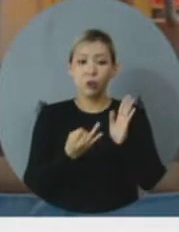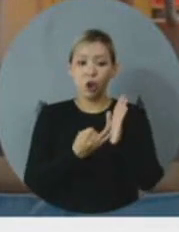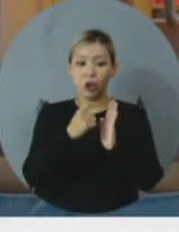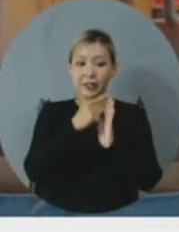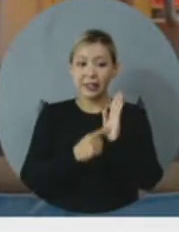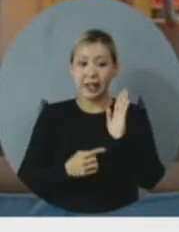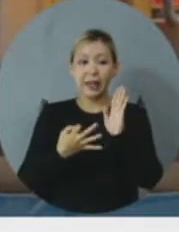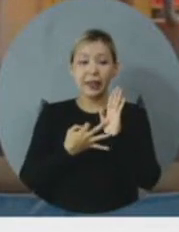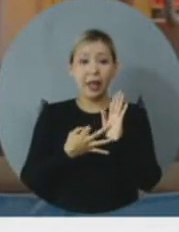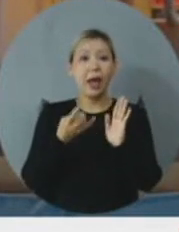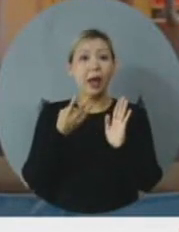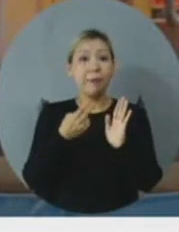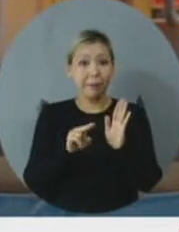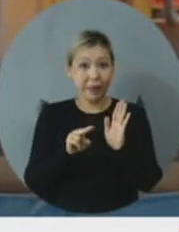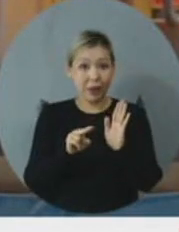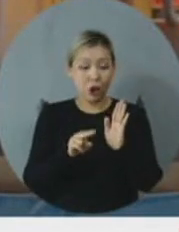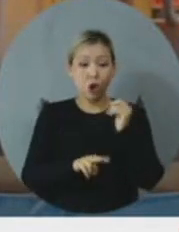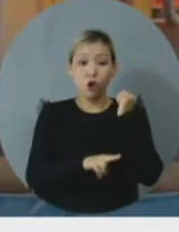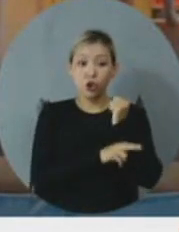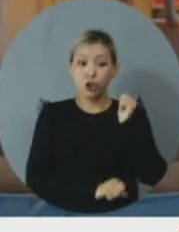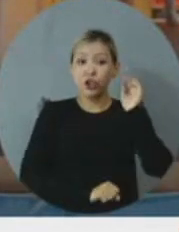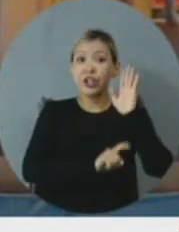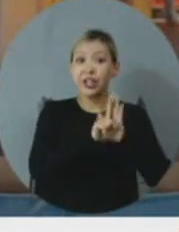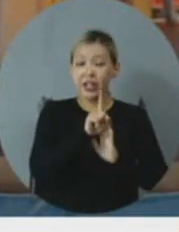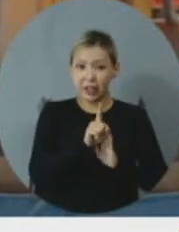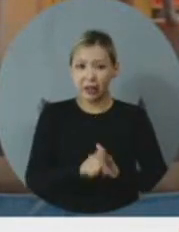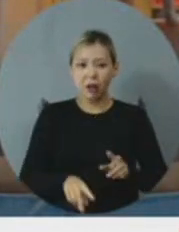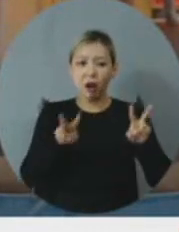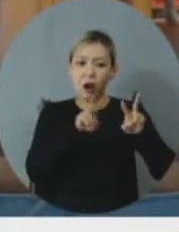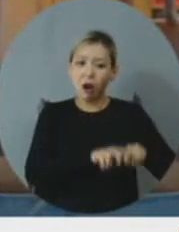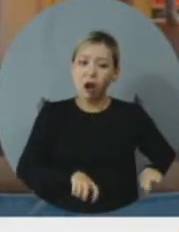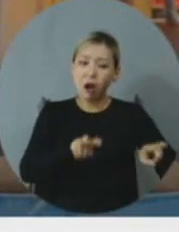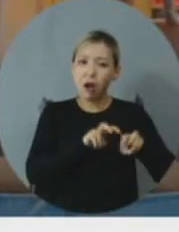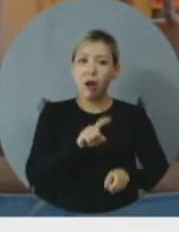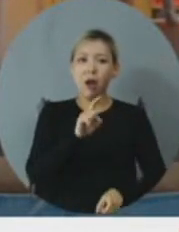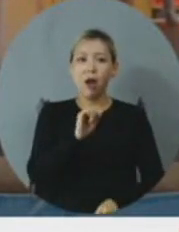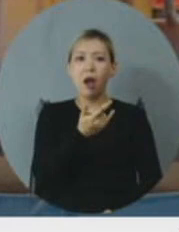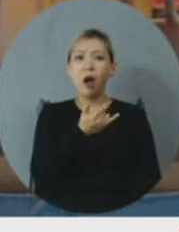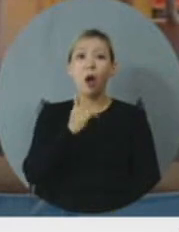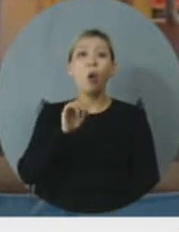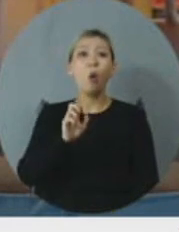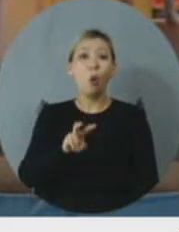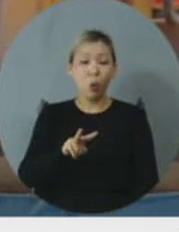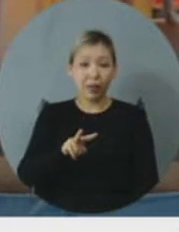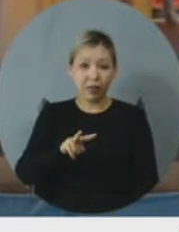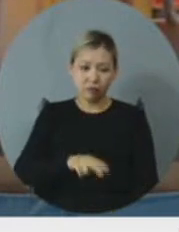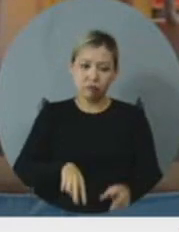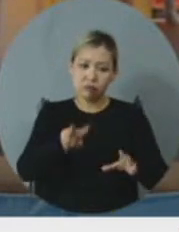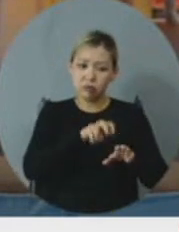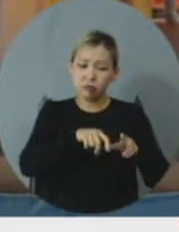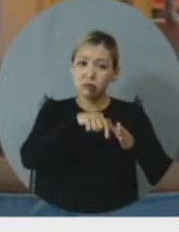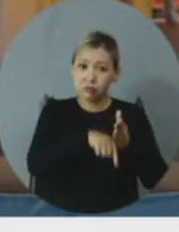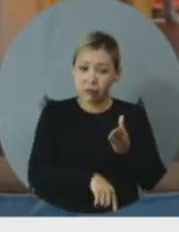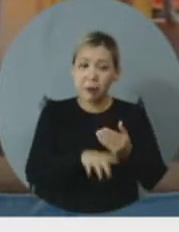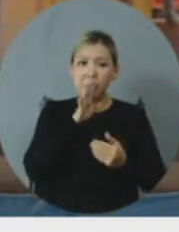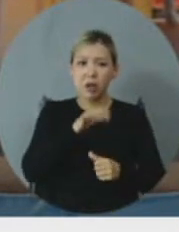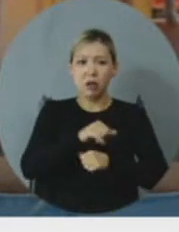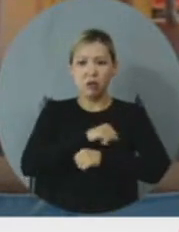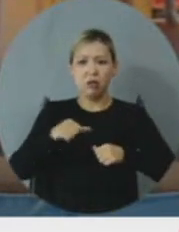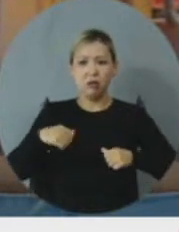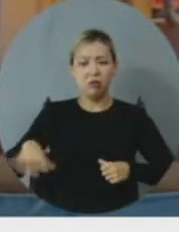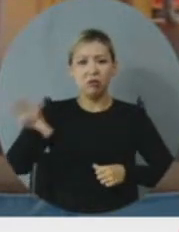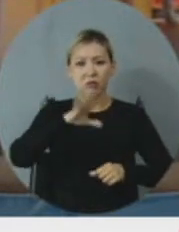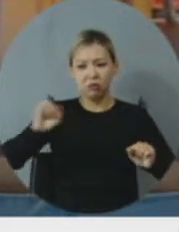энэ 7 сарын 8-ны 22-ны 7 сарын 8-ны өдрөөс одоо хайгуулын үйл ажиллагаа энэ одоо хэлснээс хойш бол иргэдийн эсэргүүцэл